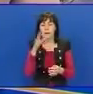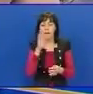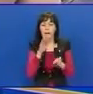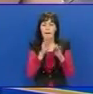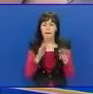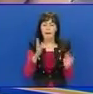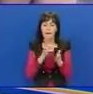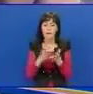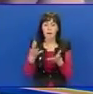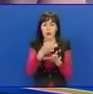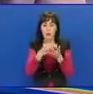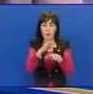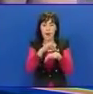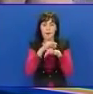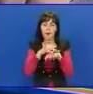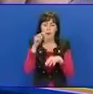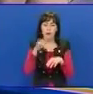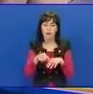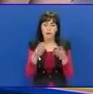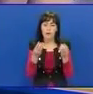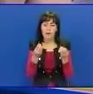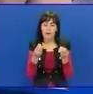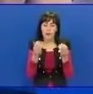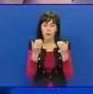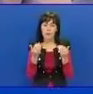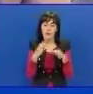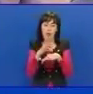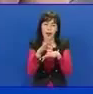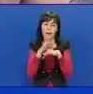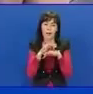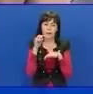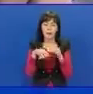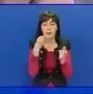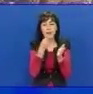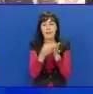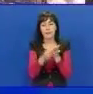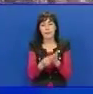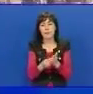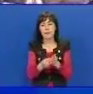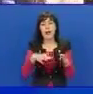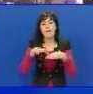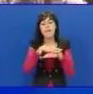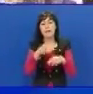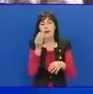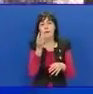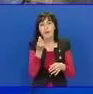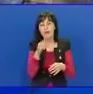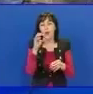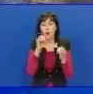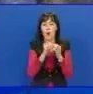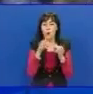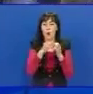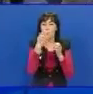Олар өнім жеткізеді. Солардың жаңағы осы жерде әкеліп осы ярмаркаға сатып жатырмыз. Базардағы бағадан